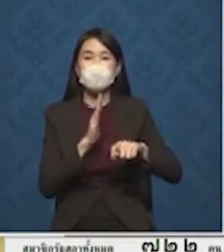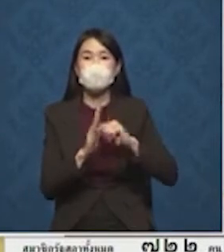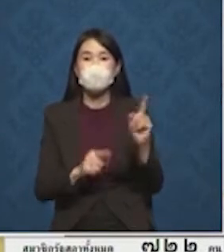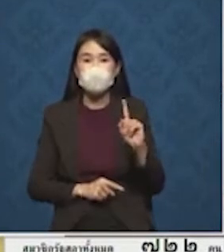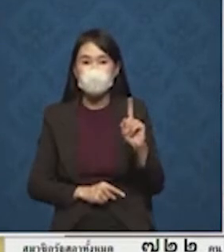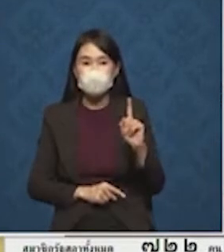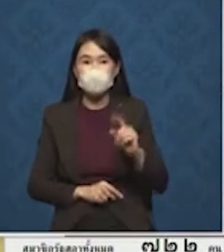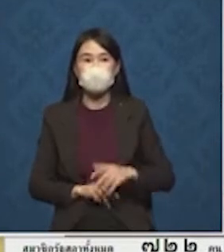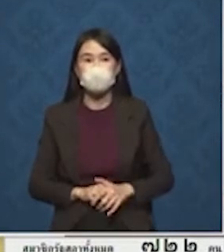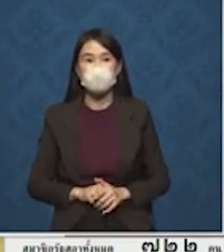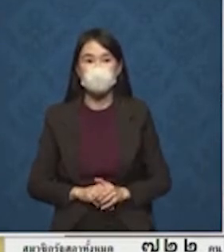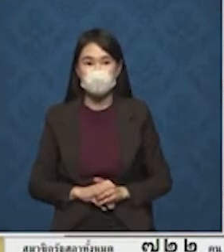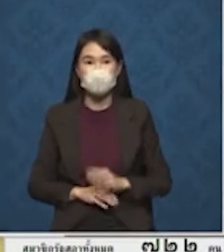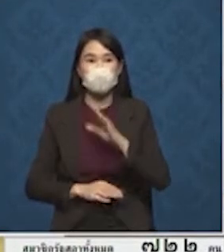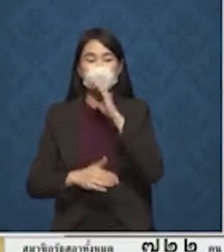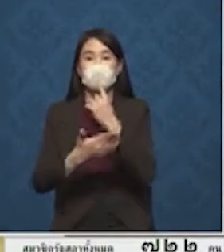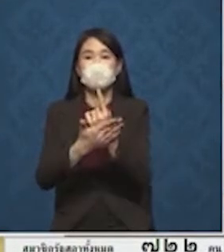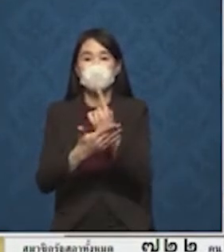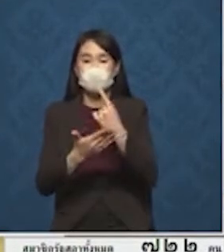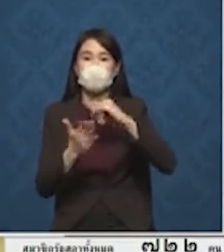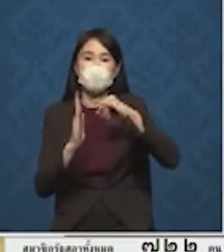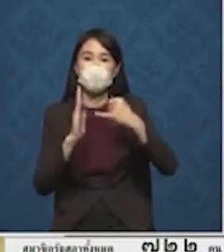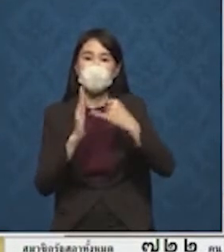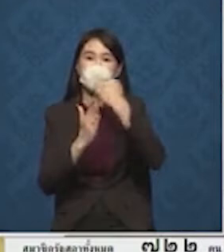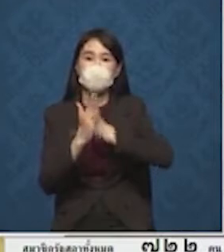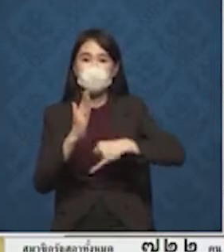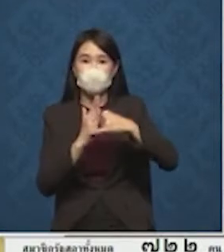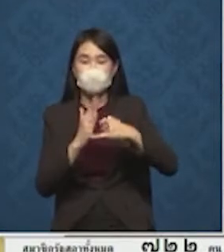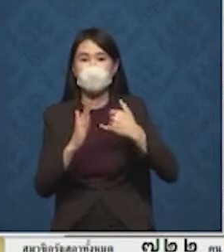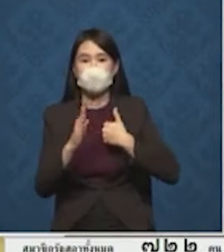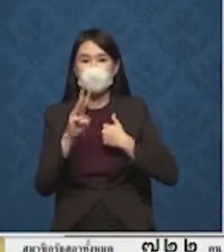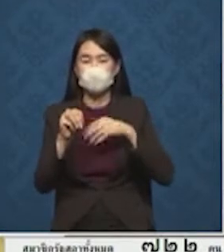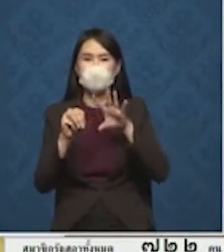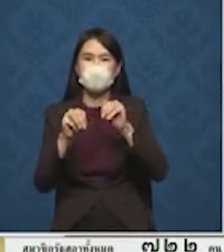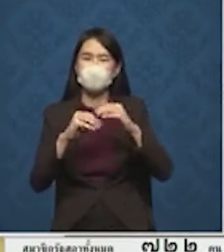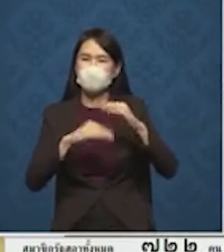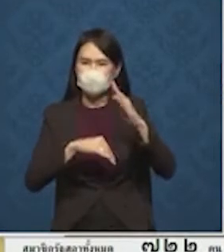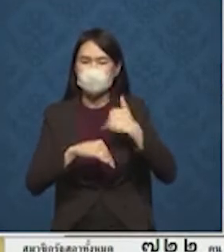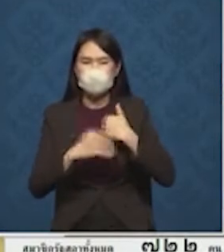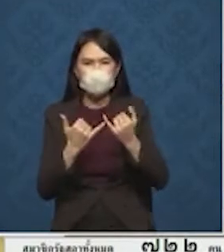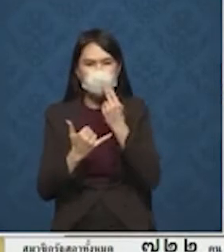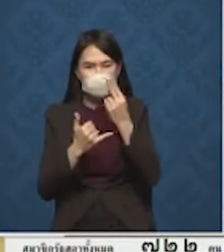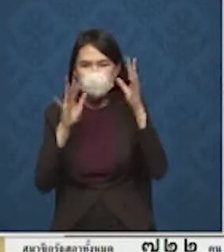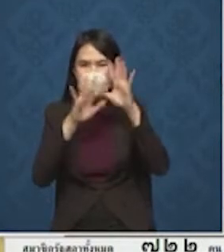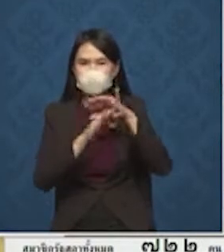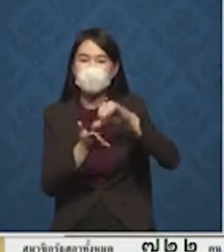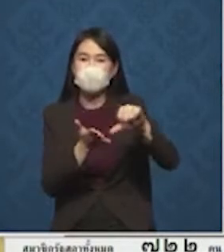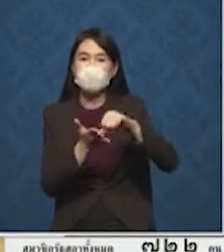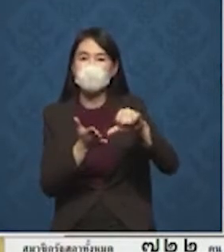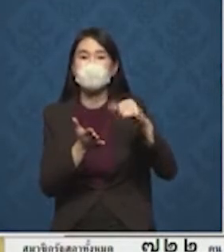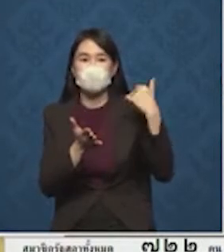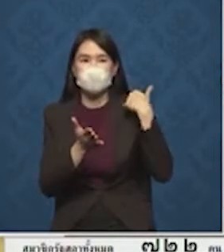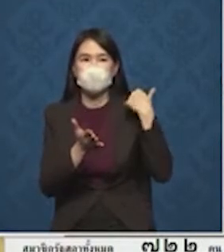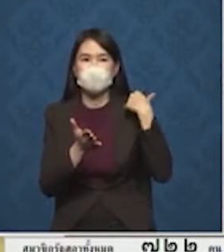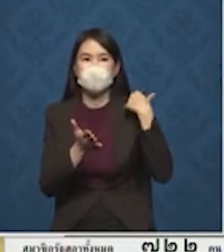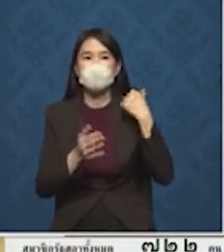นตัวแนจัหวดมีทั้งหมด 40 ประจุดคือ 50 จุดมันก็ดูเหมือนแก้หลาย